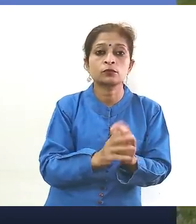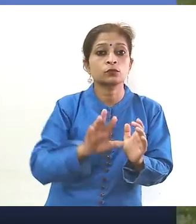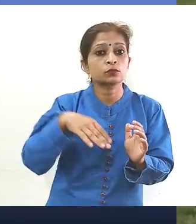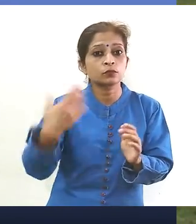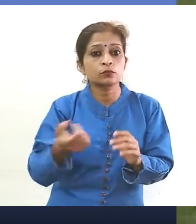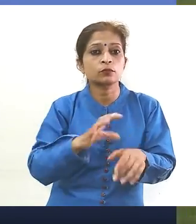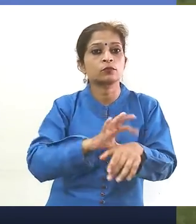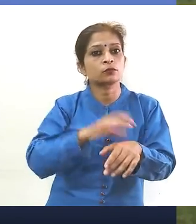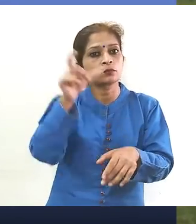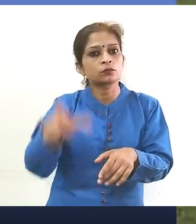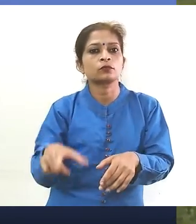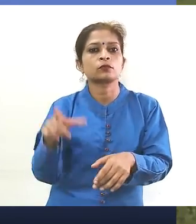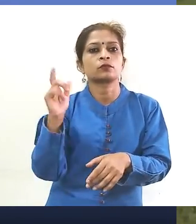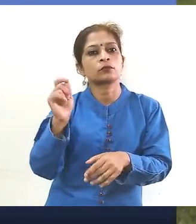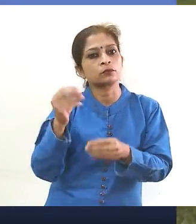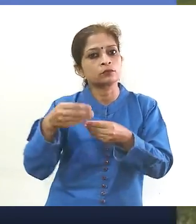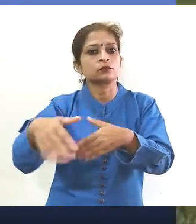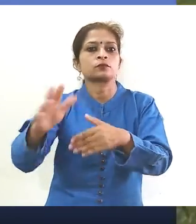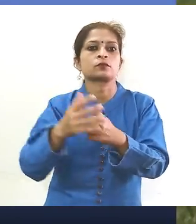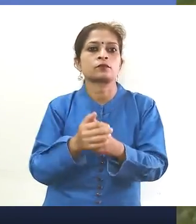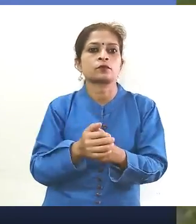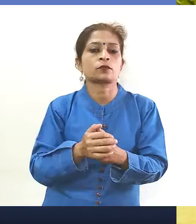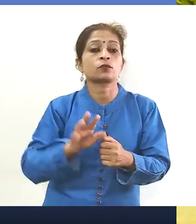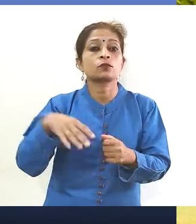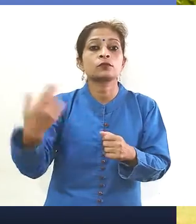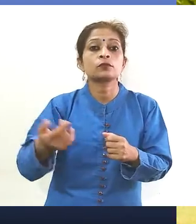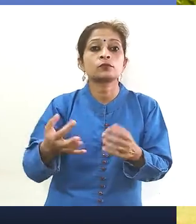है उपचार के लिए निकले, तो कपालभाति। फिर